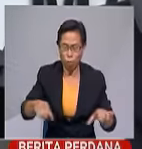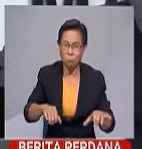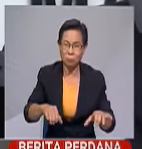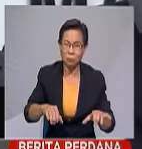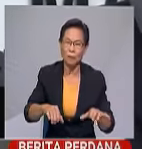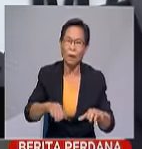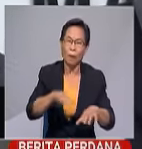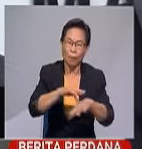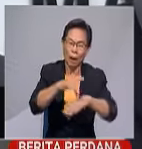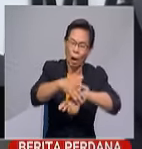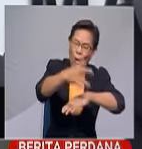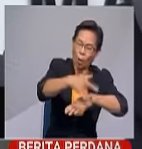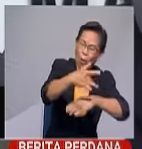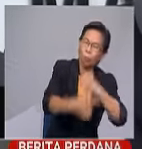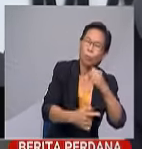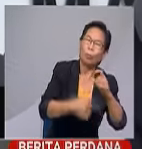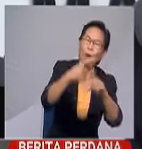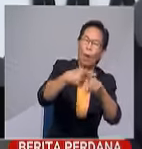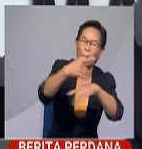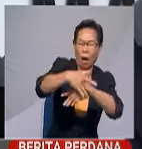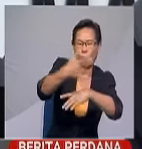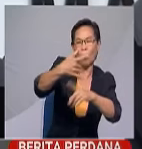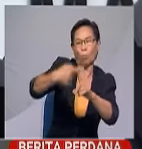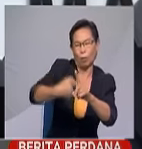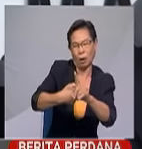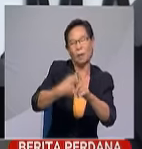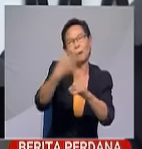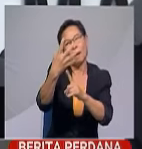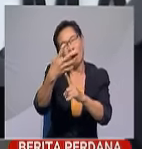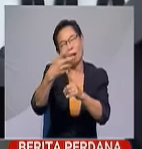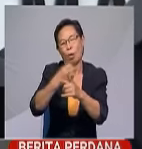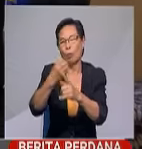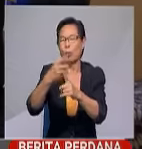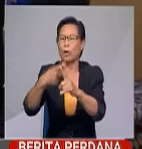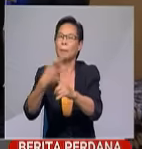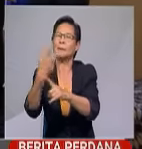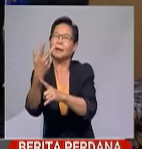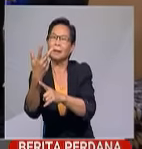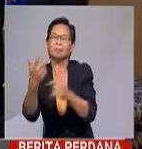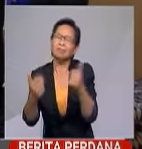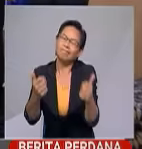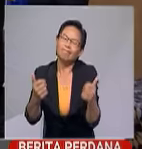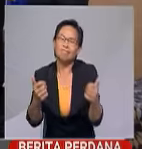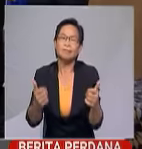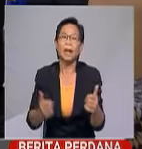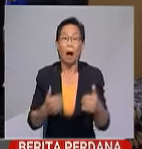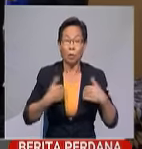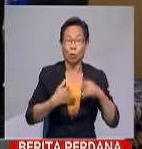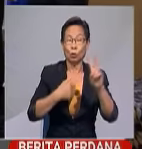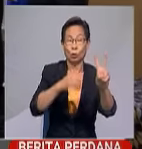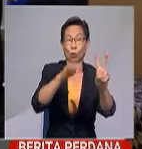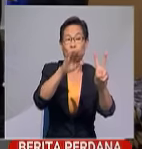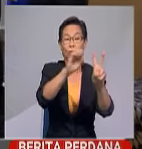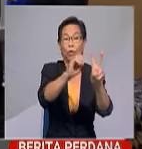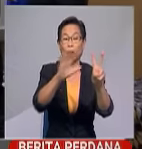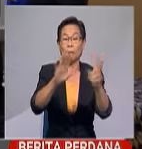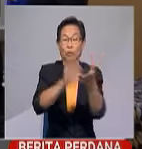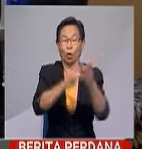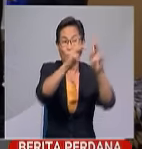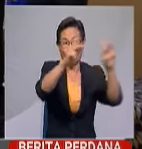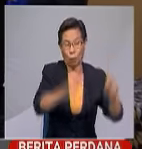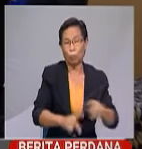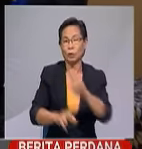pelaksanaannya adalah seawal-awal bulan ya April ataupun Mac. Terdapat 205 sekolah pondok